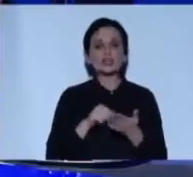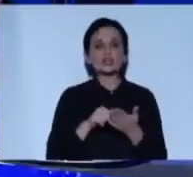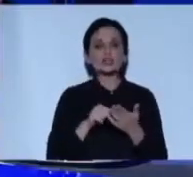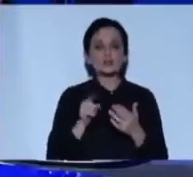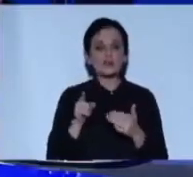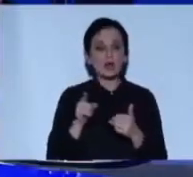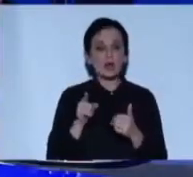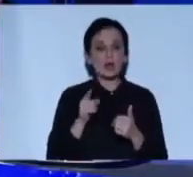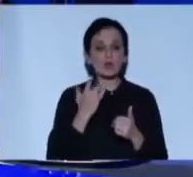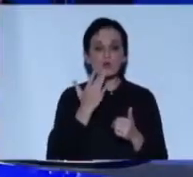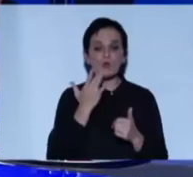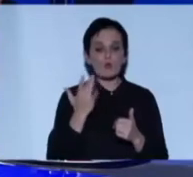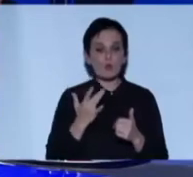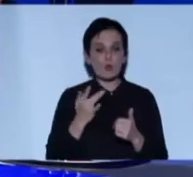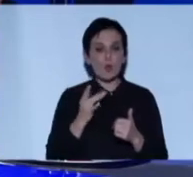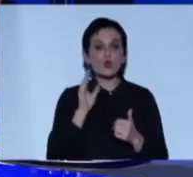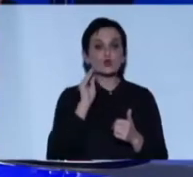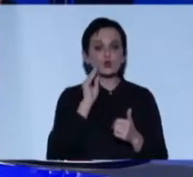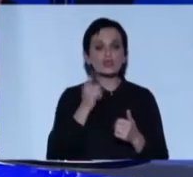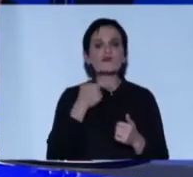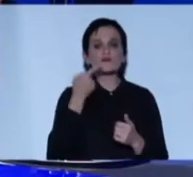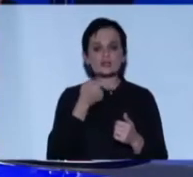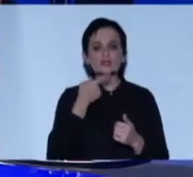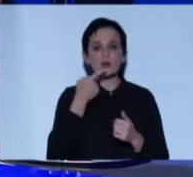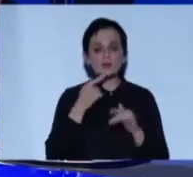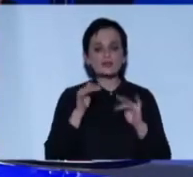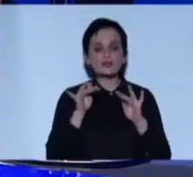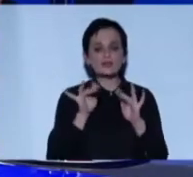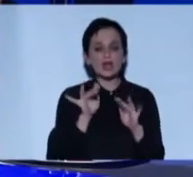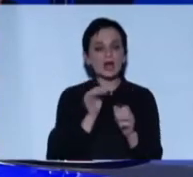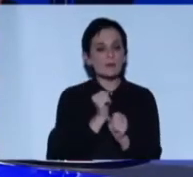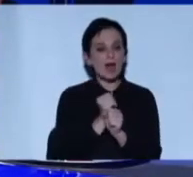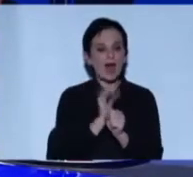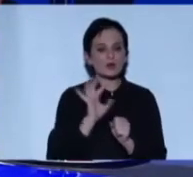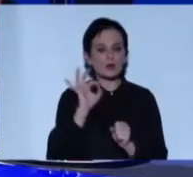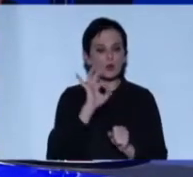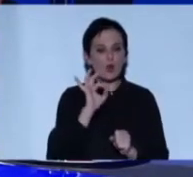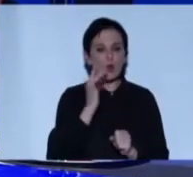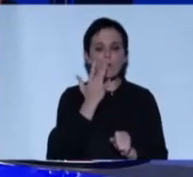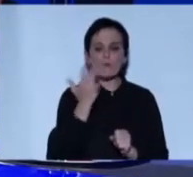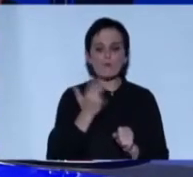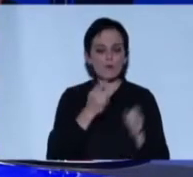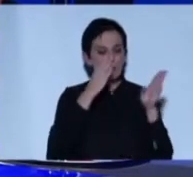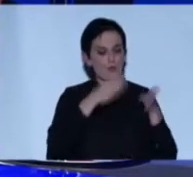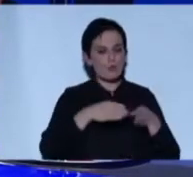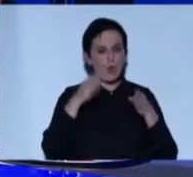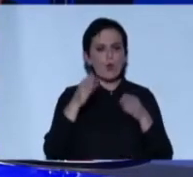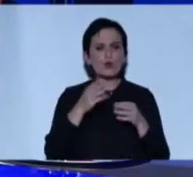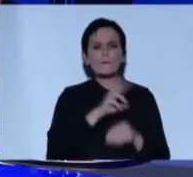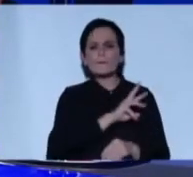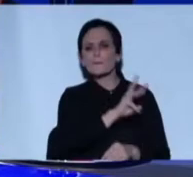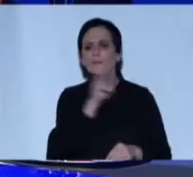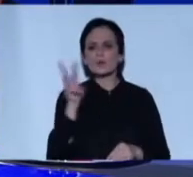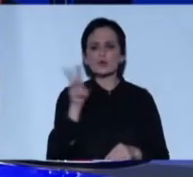როდესაც საუბრობთ და საქმეს არ ვაკეთებთ. პოლიტიკოსებზე მაქვს საუბარი და მილიონობით ადამიანი იტანჯება